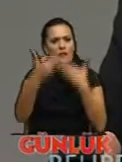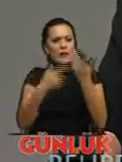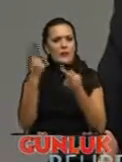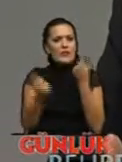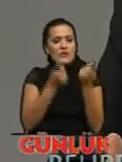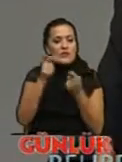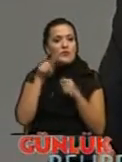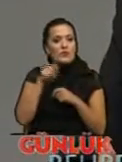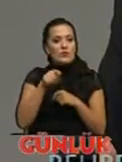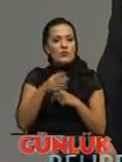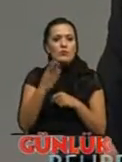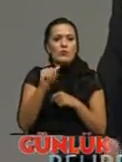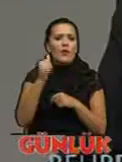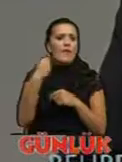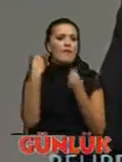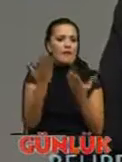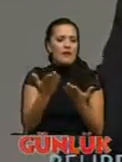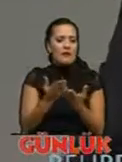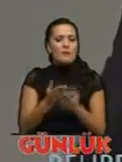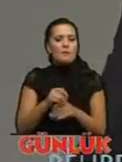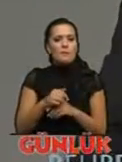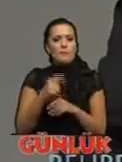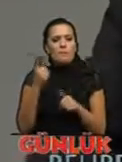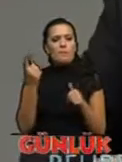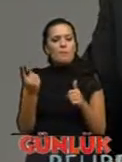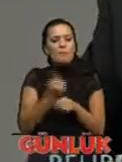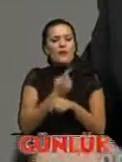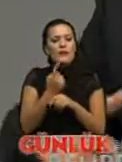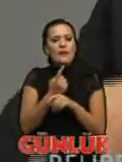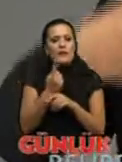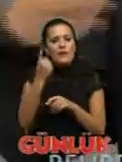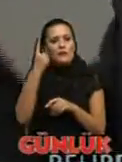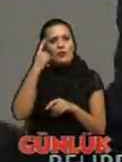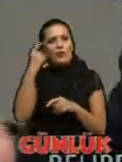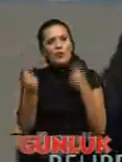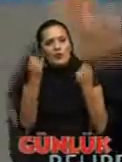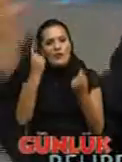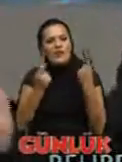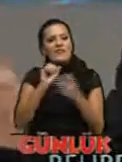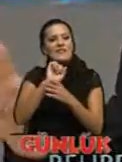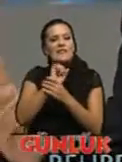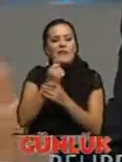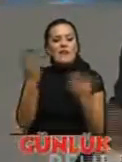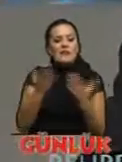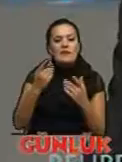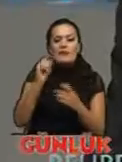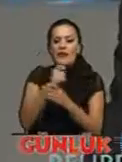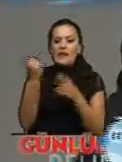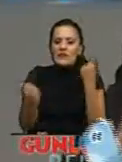anlatmaya çalıştığım şey şudur, çok önem verdiğim. Bir üretici, sanatsal bir